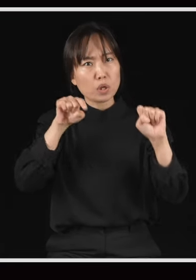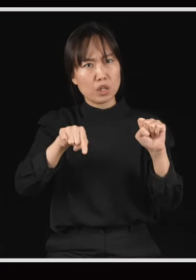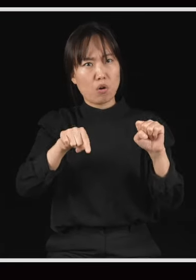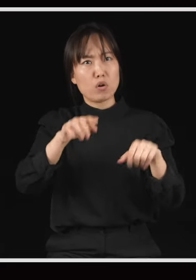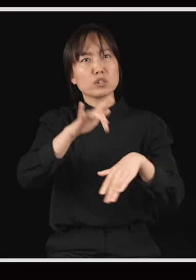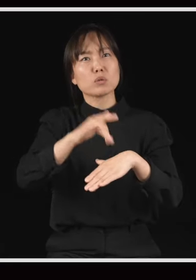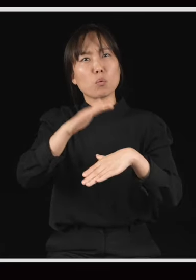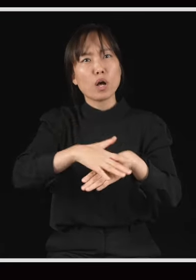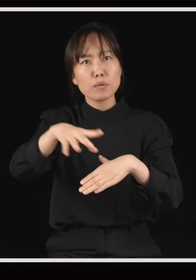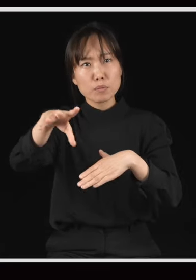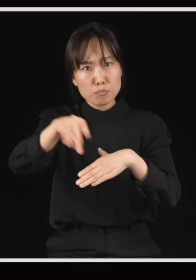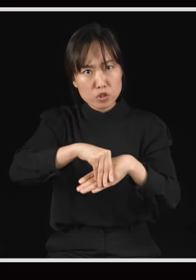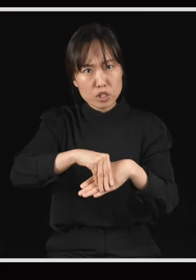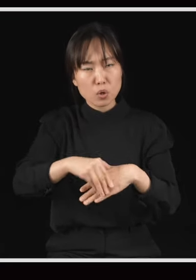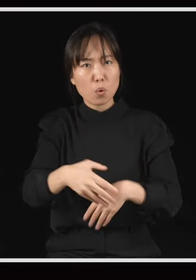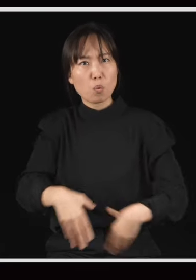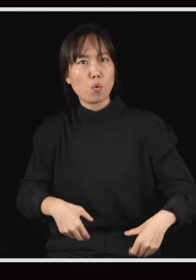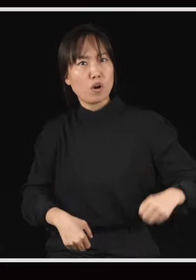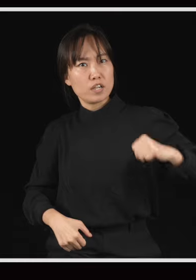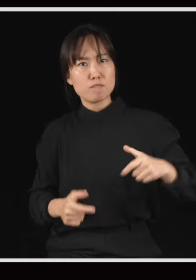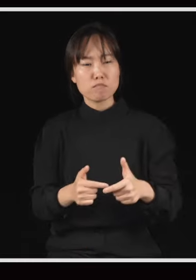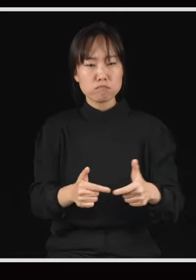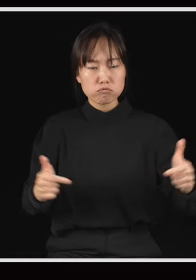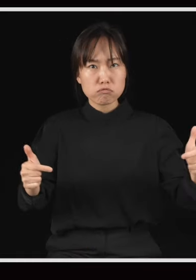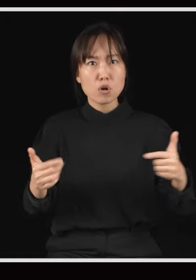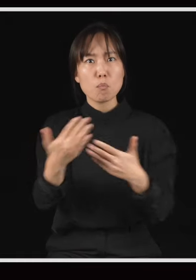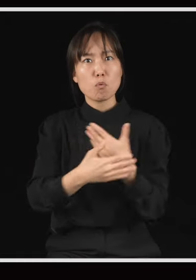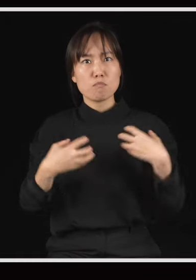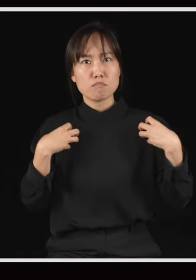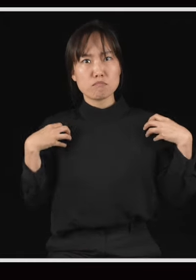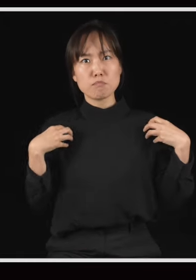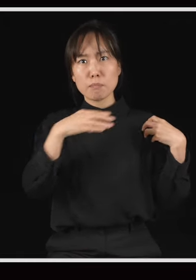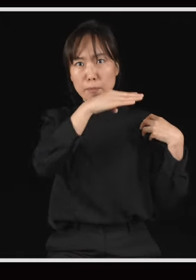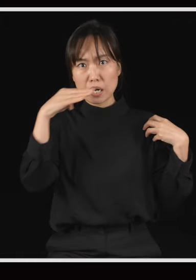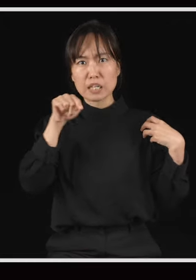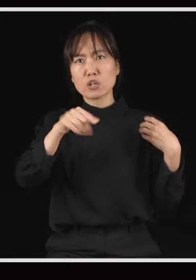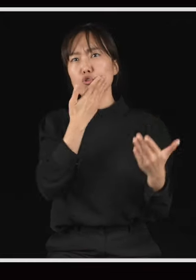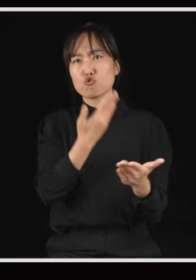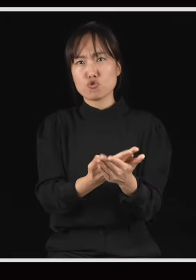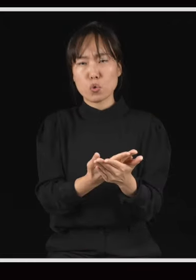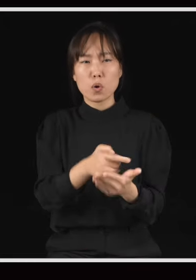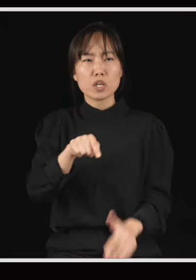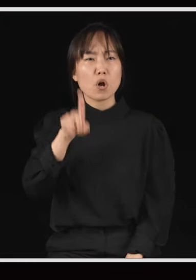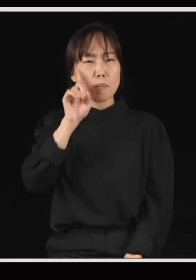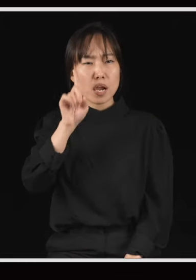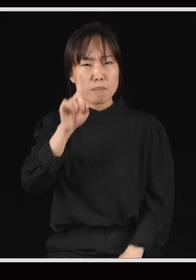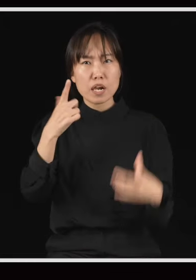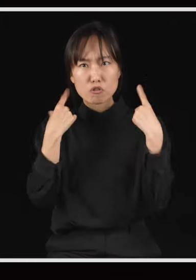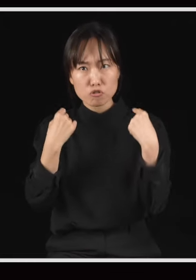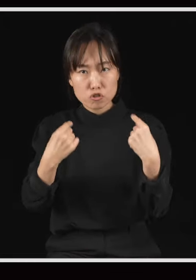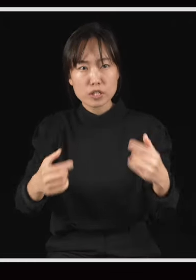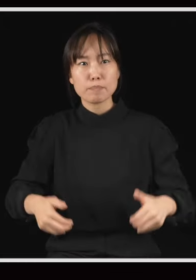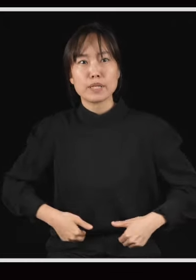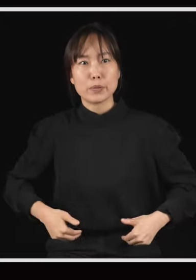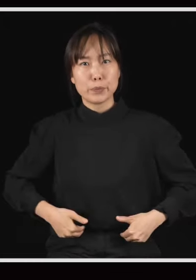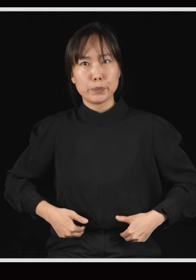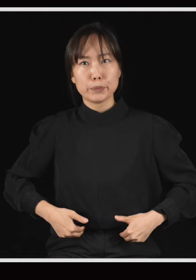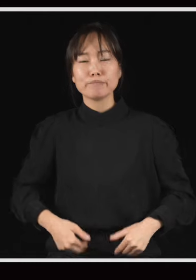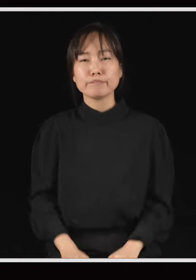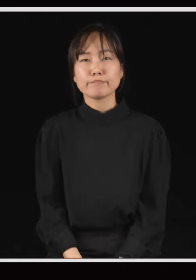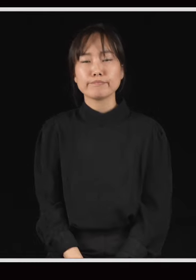시키고 코어를 강화시키고 전반적인 자세를 좋게 만들라는 거예요. 그런 것들은 정말 매일 대신에 습관을 만들어주는 게